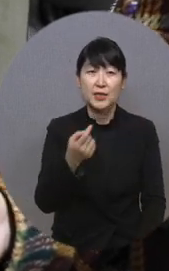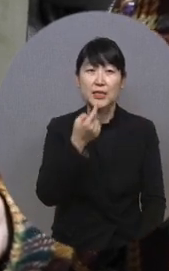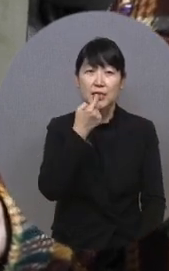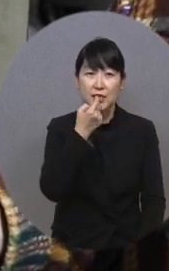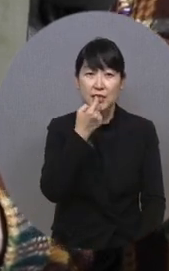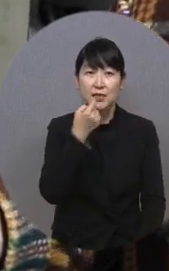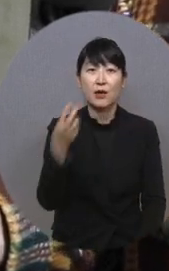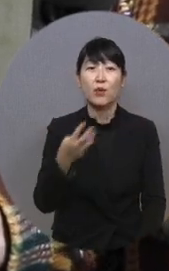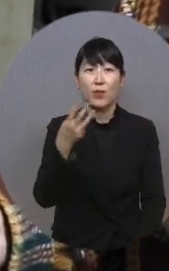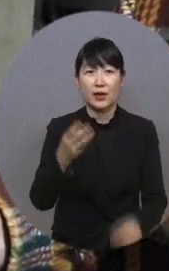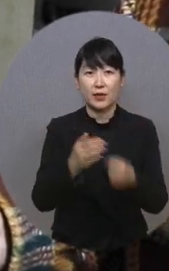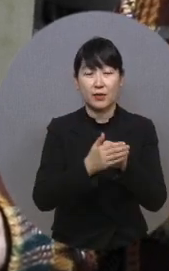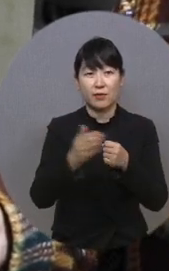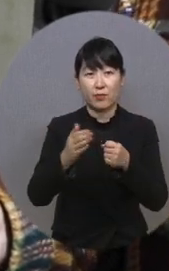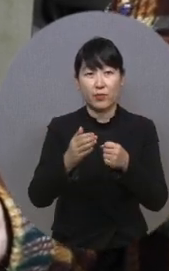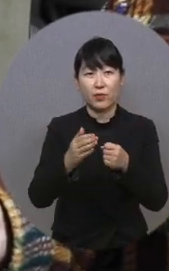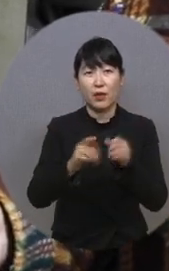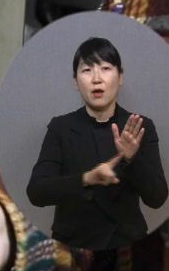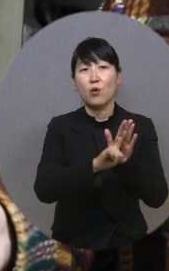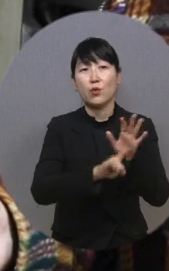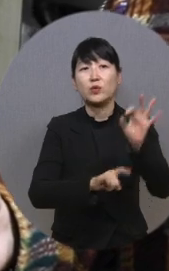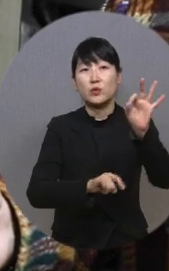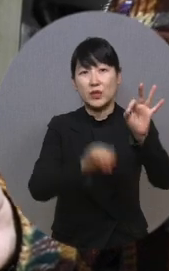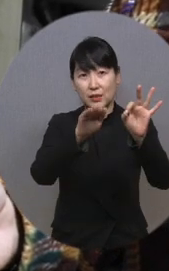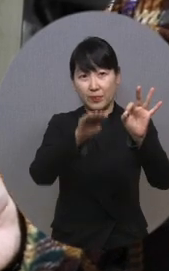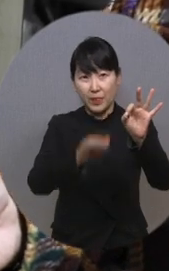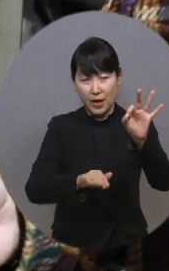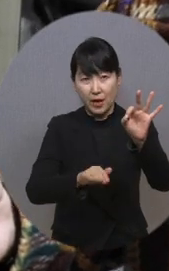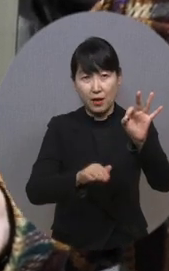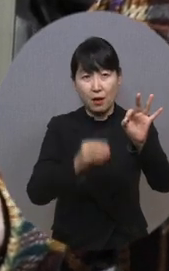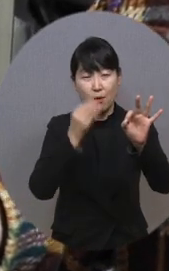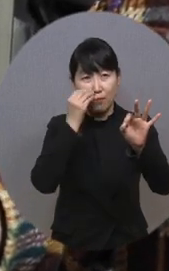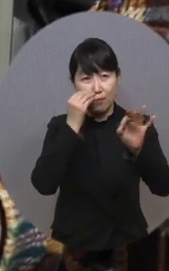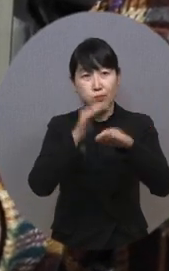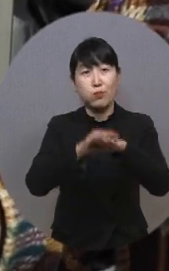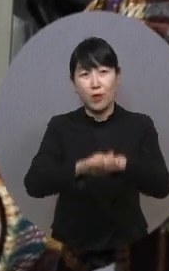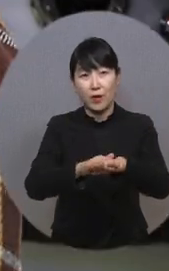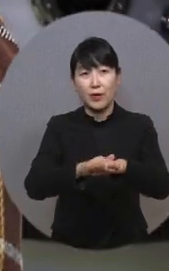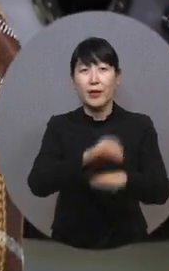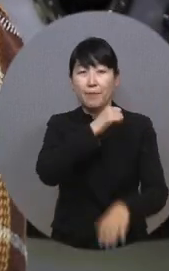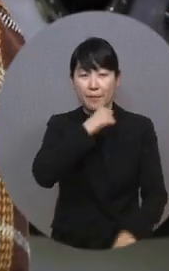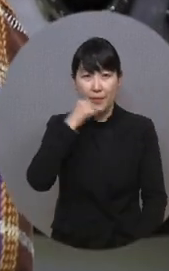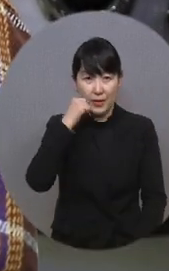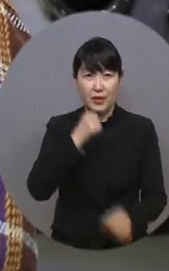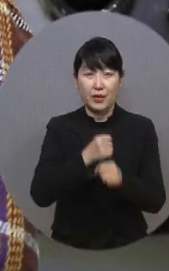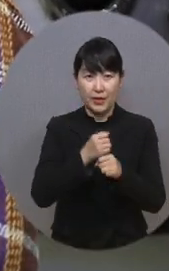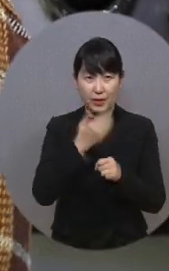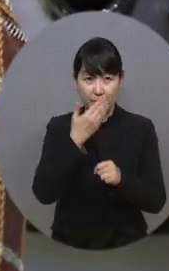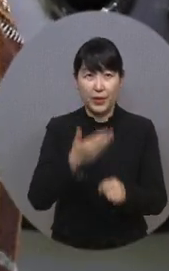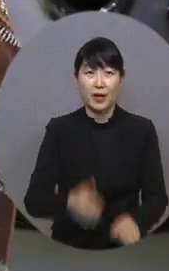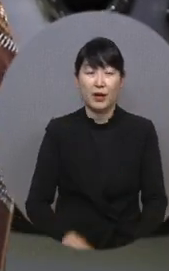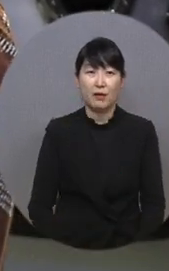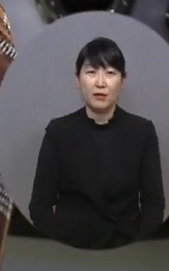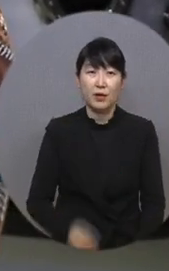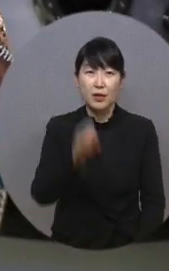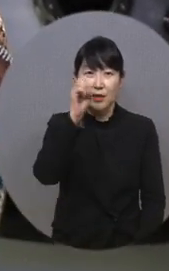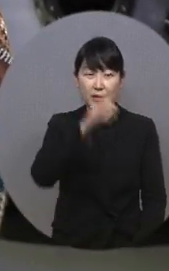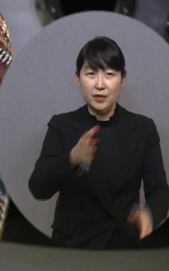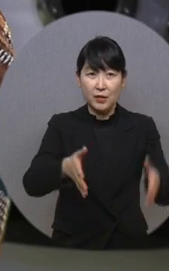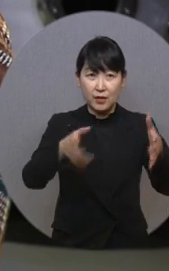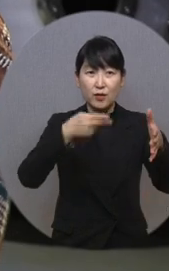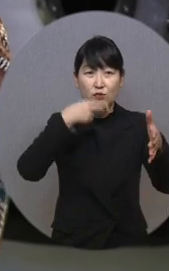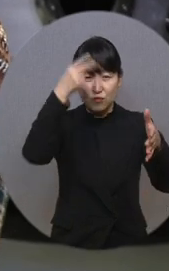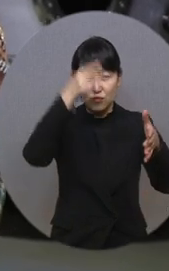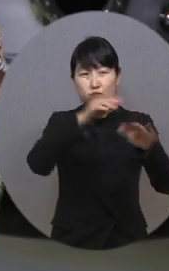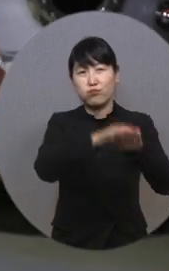보니까 10도 미만으로 보관하는 것이 가장 그 맛을 유지하는 데 가장 좋습니다. 저희가 그냥 탱크에 이 술을 넣어두는